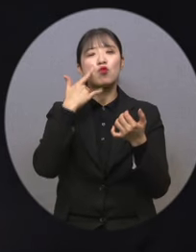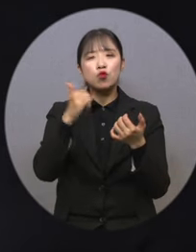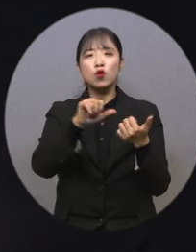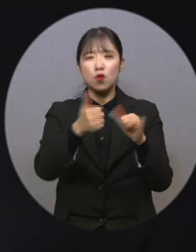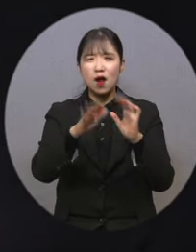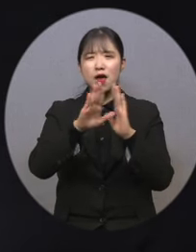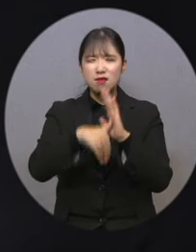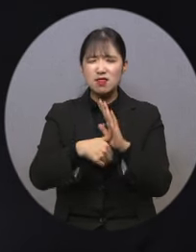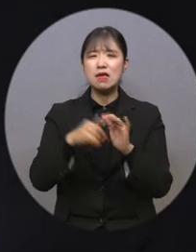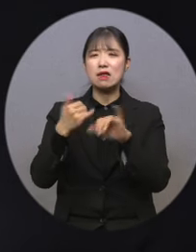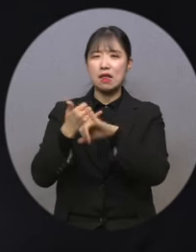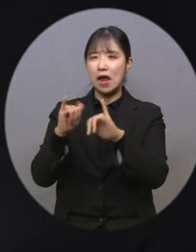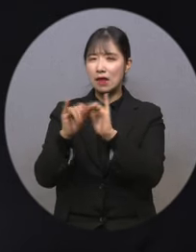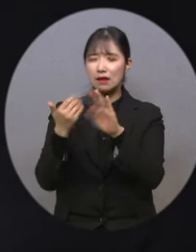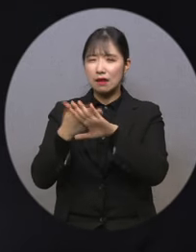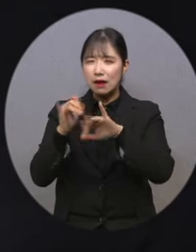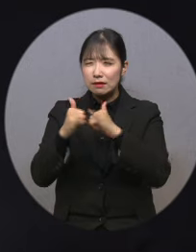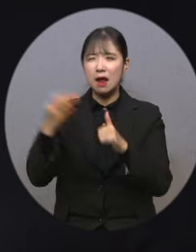안 먹이는 거.